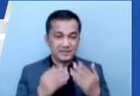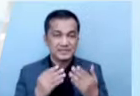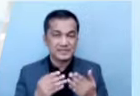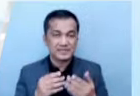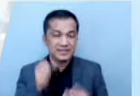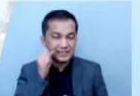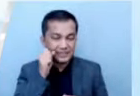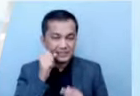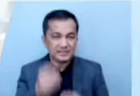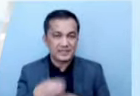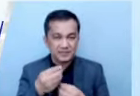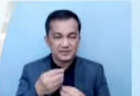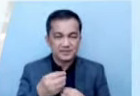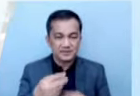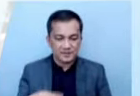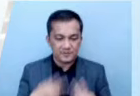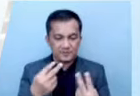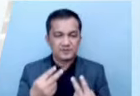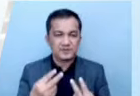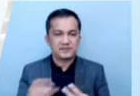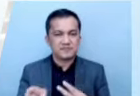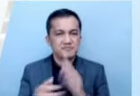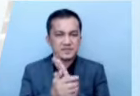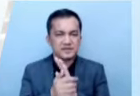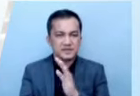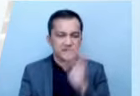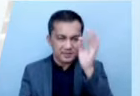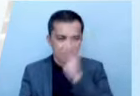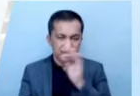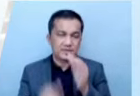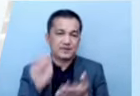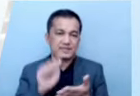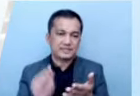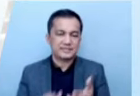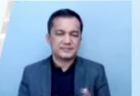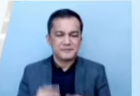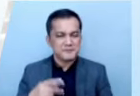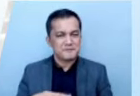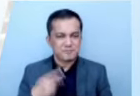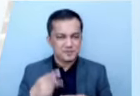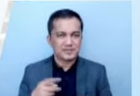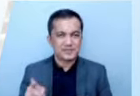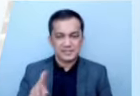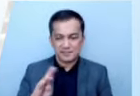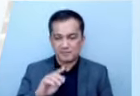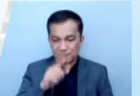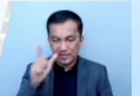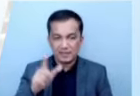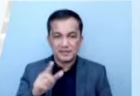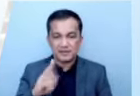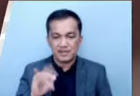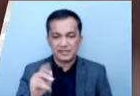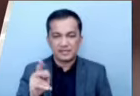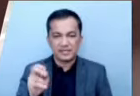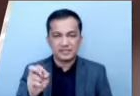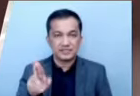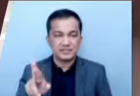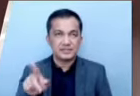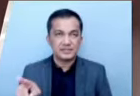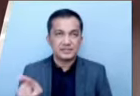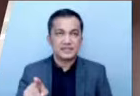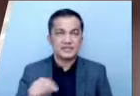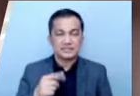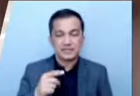ang pagkilala sa mga mahuhusay na Filipino artist. Proud hobby naman ang Black Rider star at unang hated host na si Mateo Guticelli